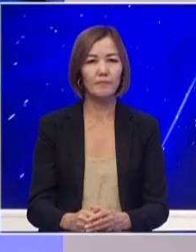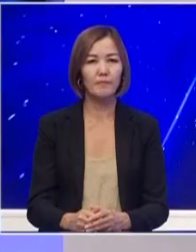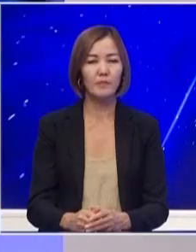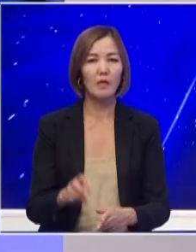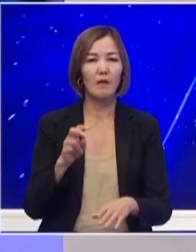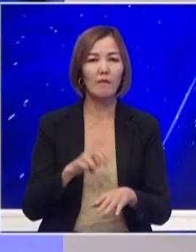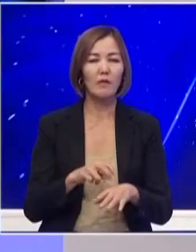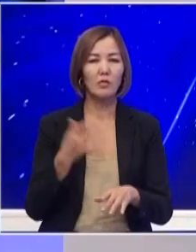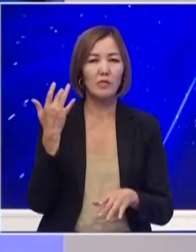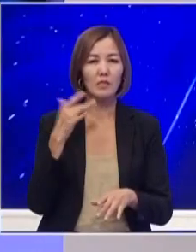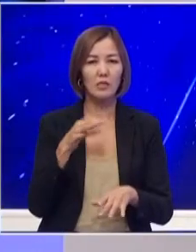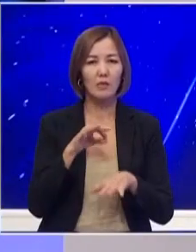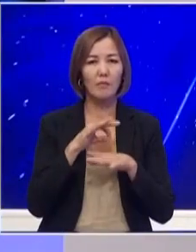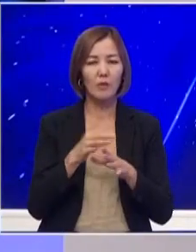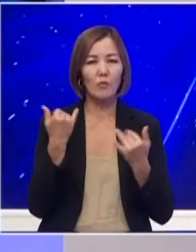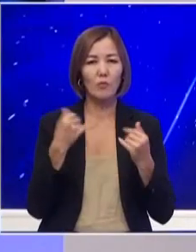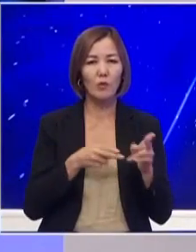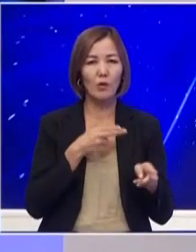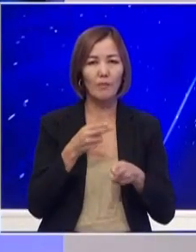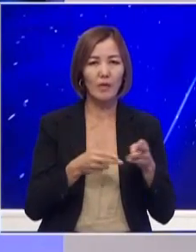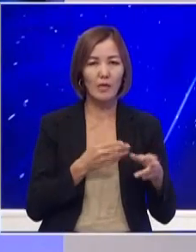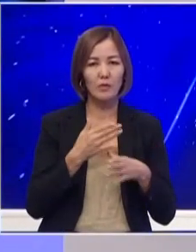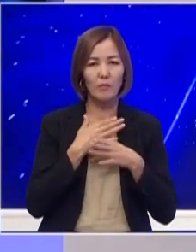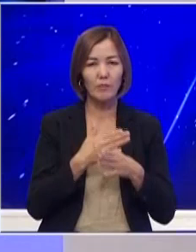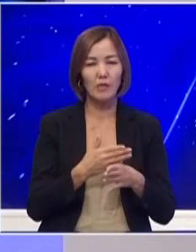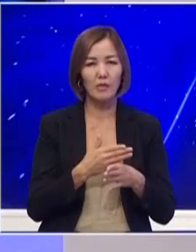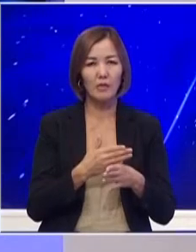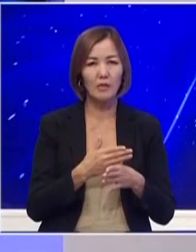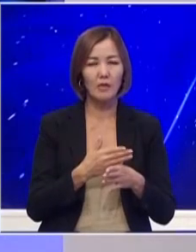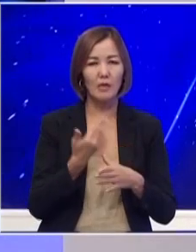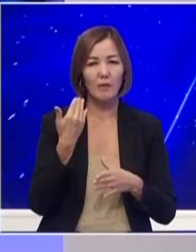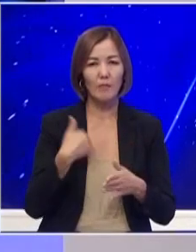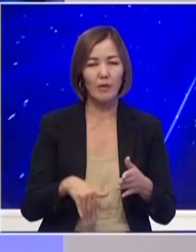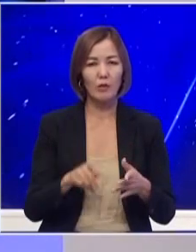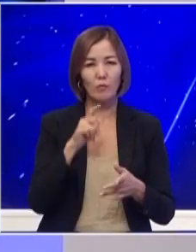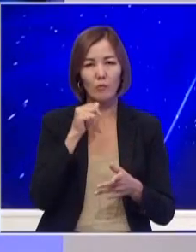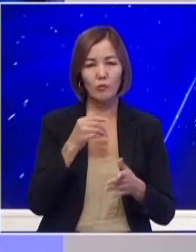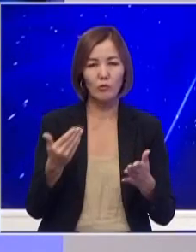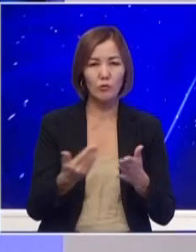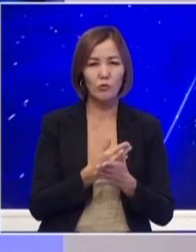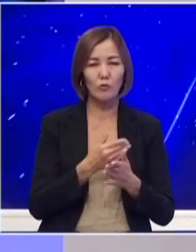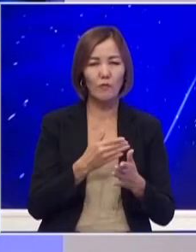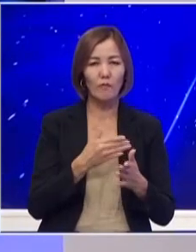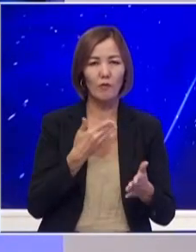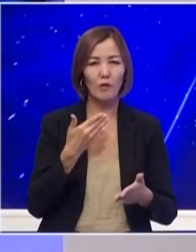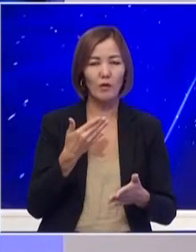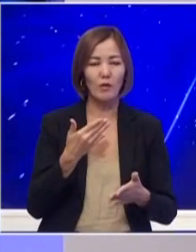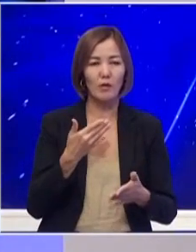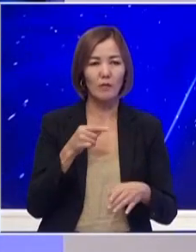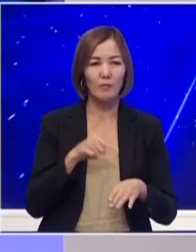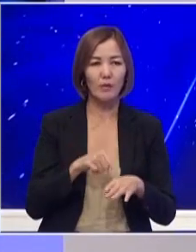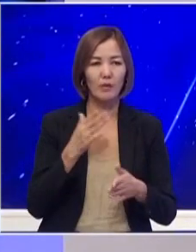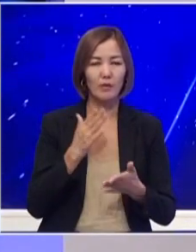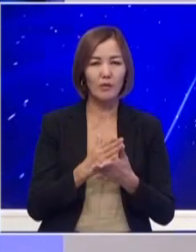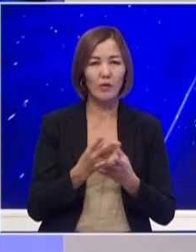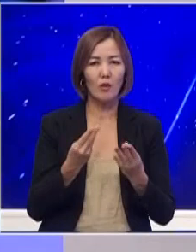Врачи США провели уникальную операцию, благодаря которой парализованный мужчина смог снова двигать руками и даже воспринимать предметы